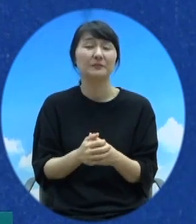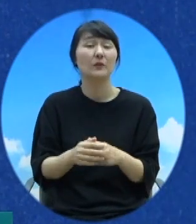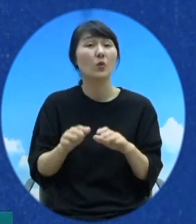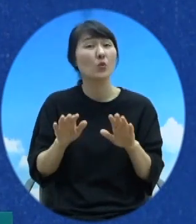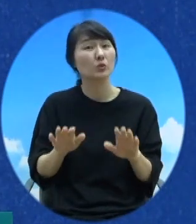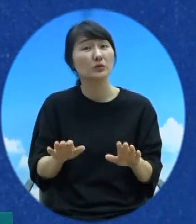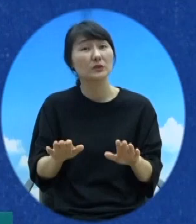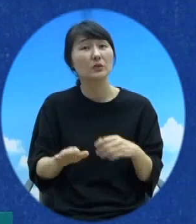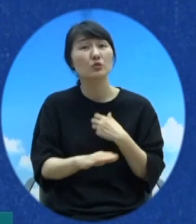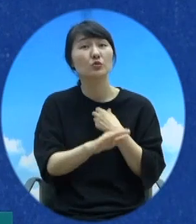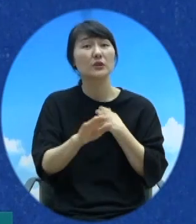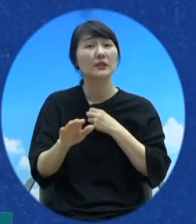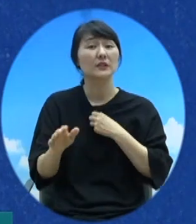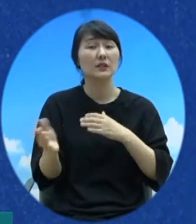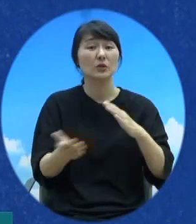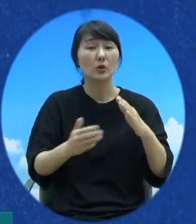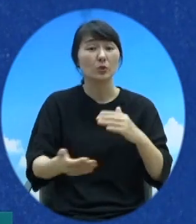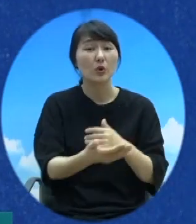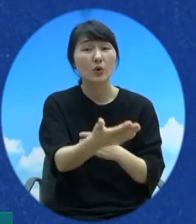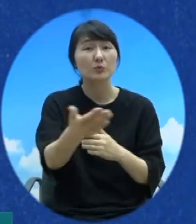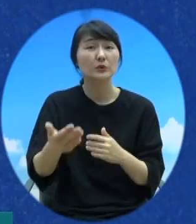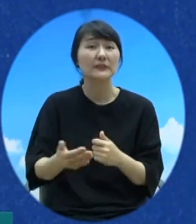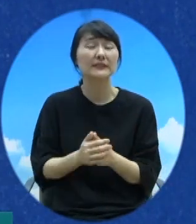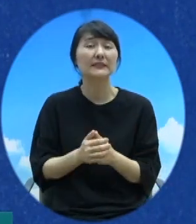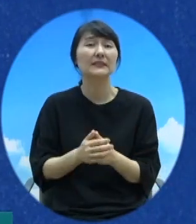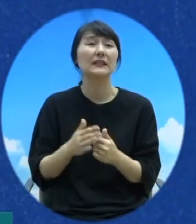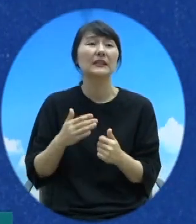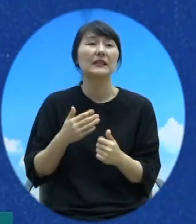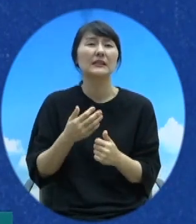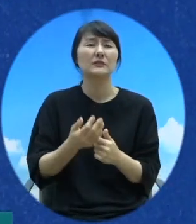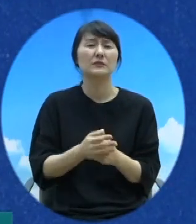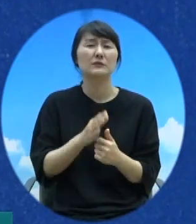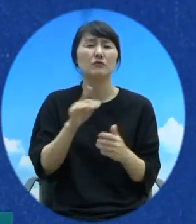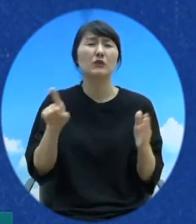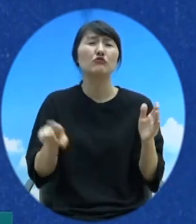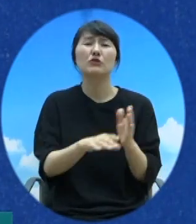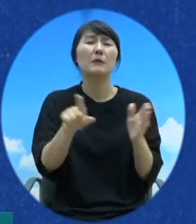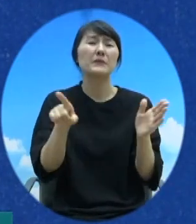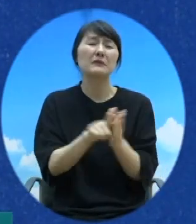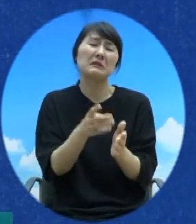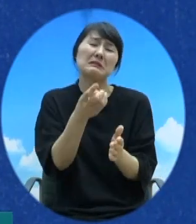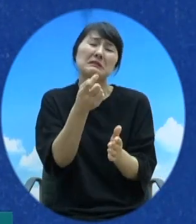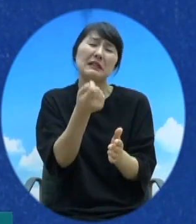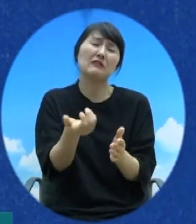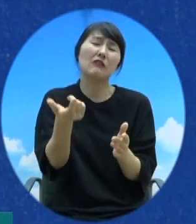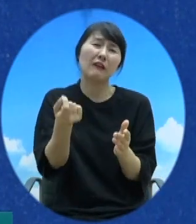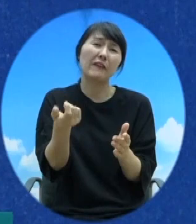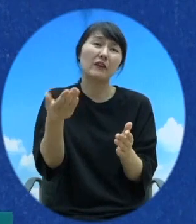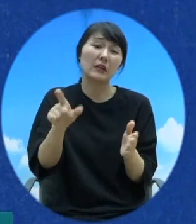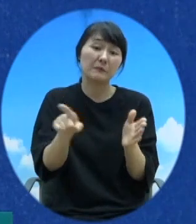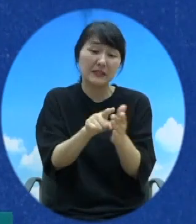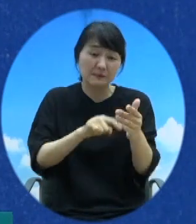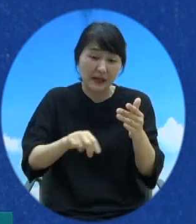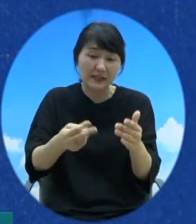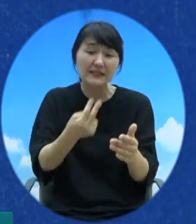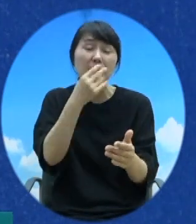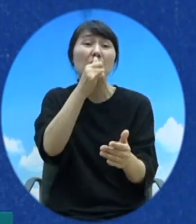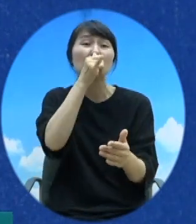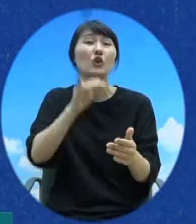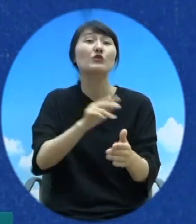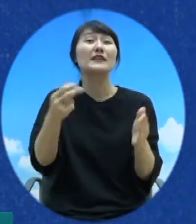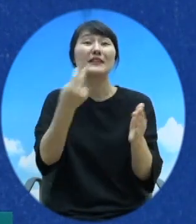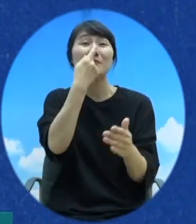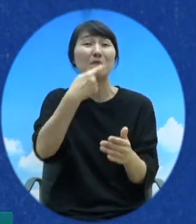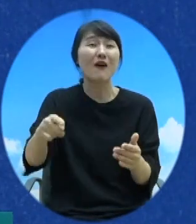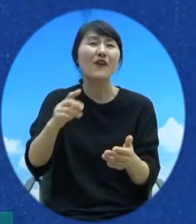오늘 우리 성도들은 보잘것없고 작은 씨앗 같아도 그 안에는 생명이 있는데 우리의